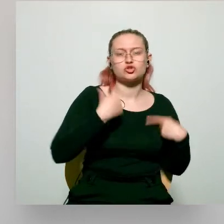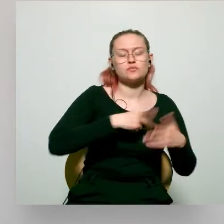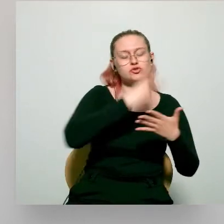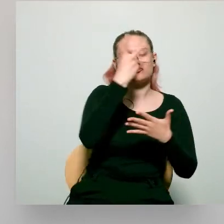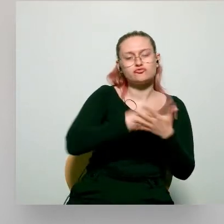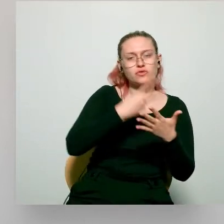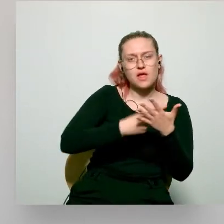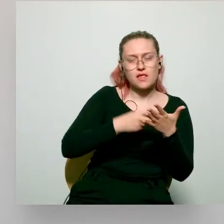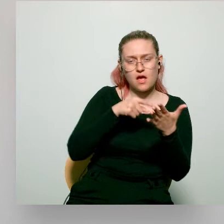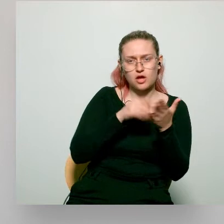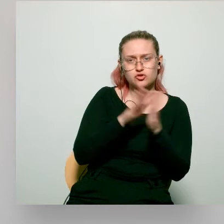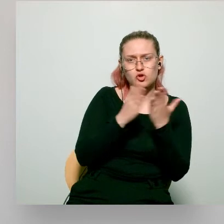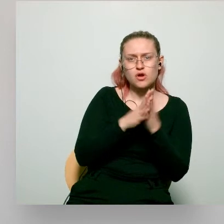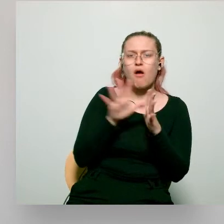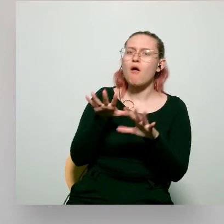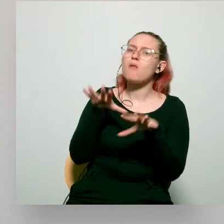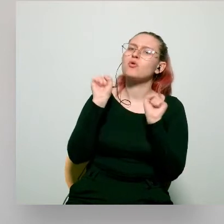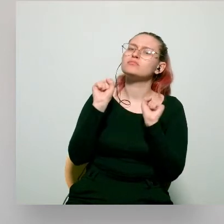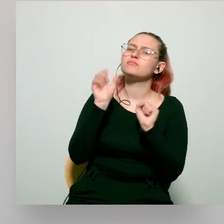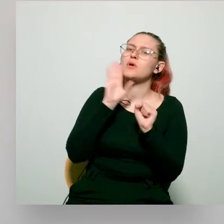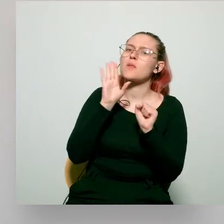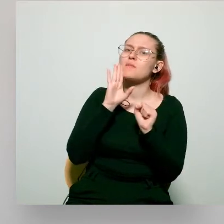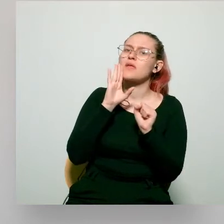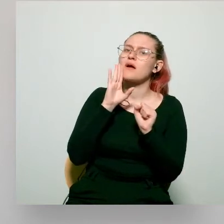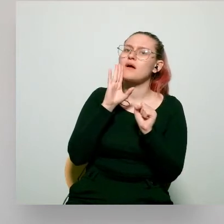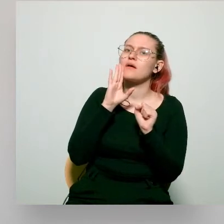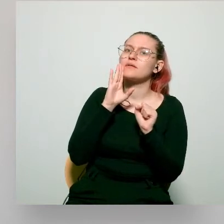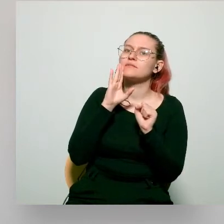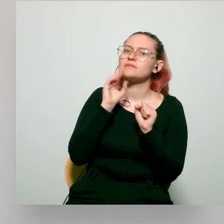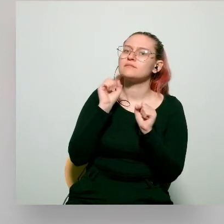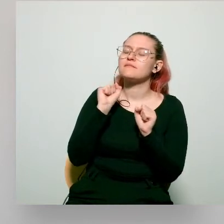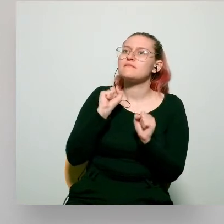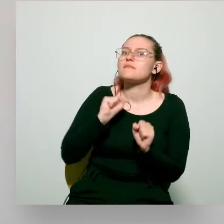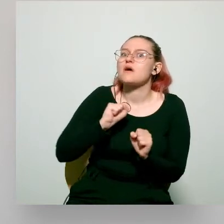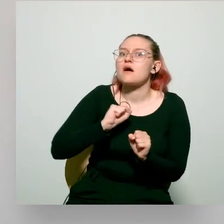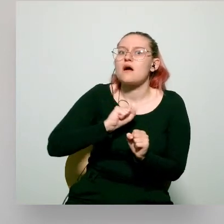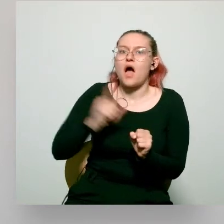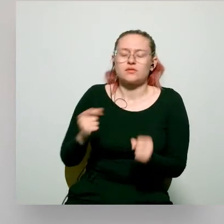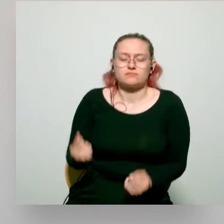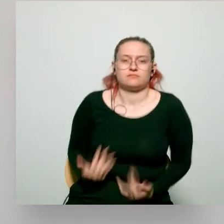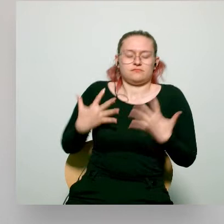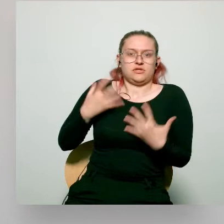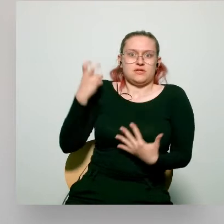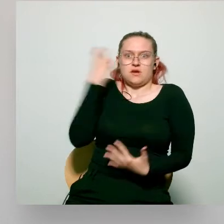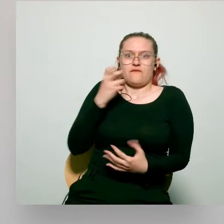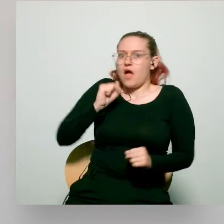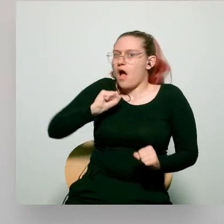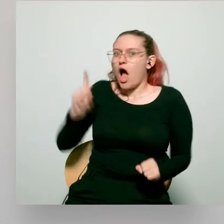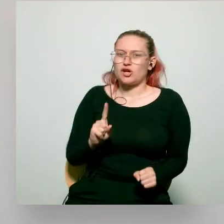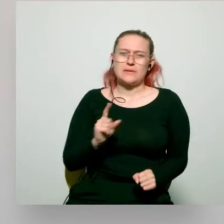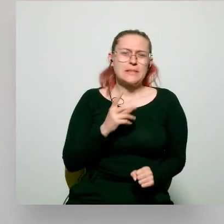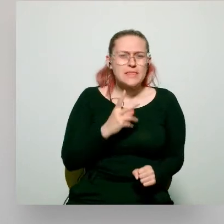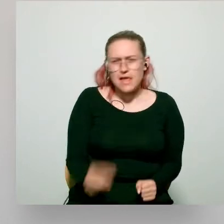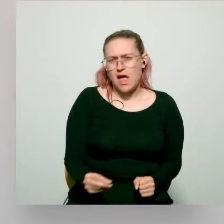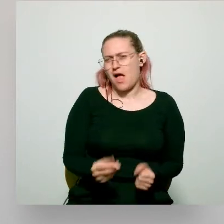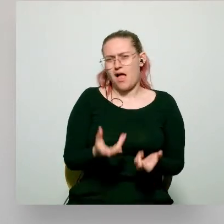odebrali tę powieść w ten sposób, że dla nich to nie było aż tak ciekawe, aż tak interesujące, bo dla nich wszystkie te okoliczności, wszystkie te